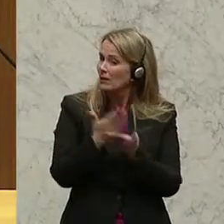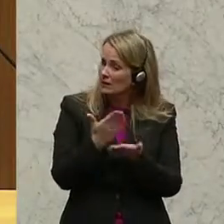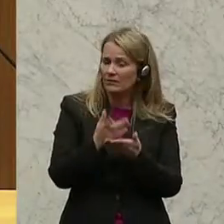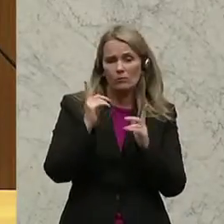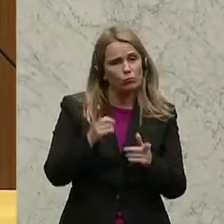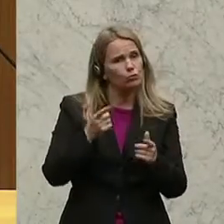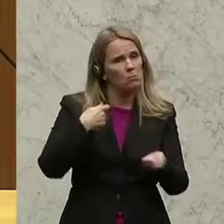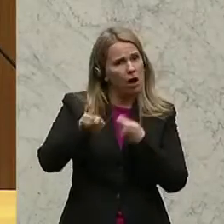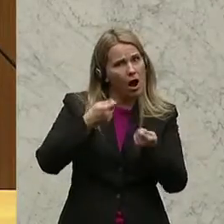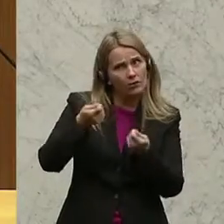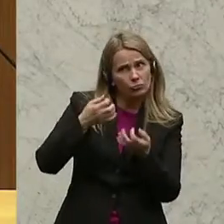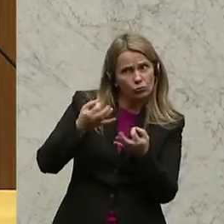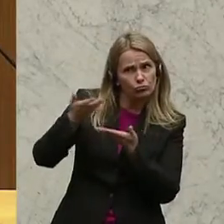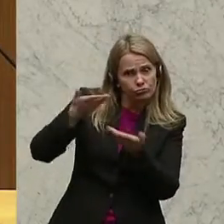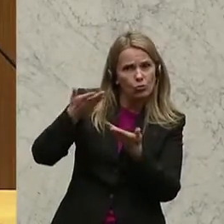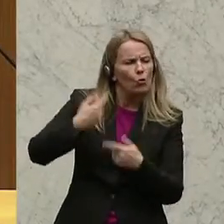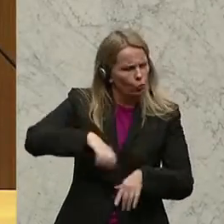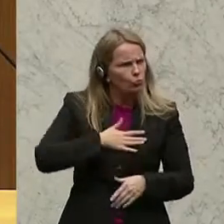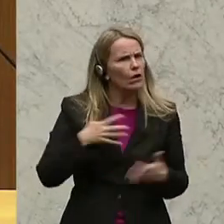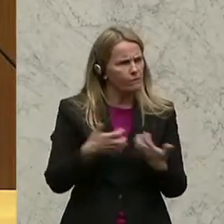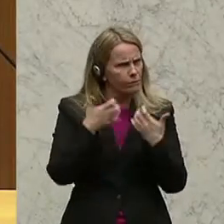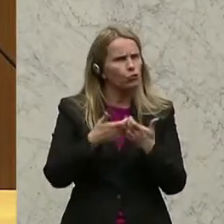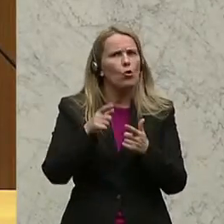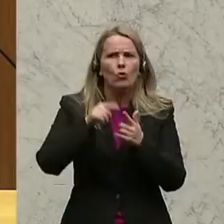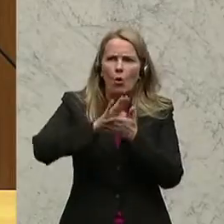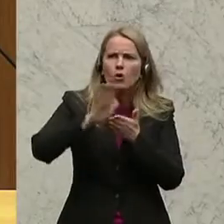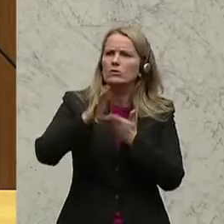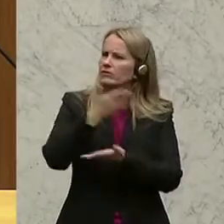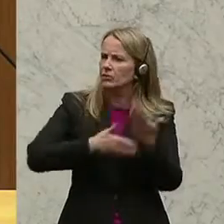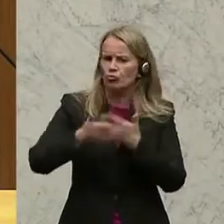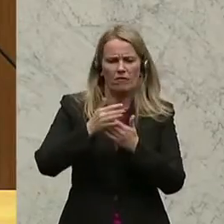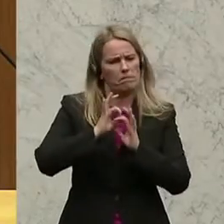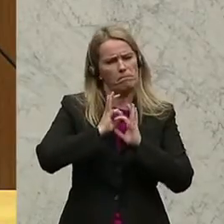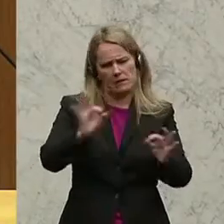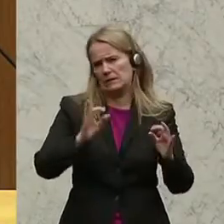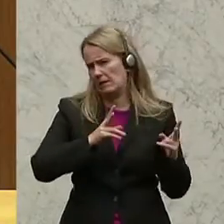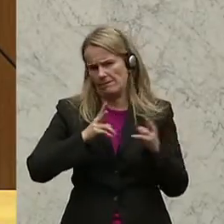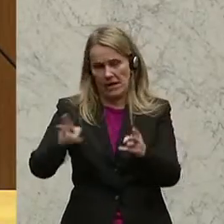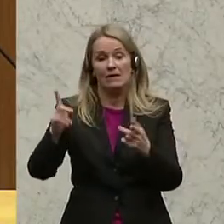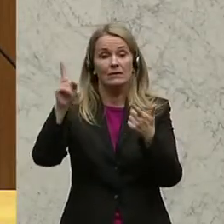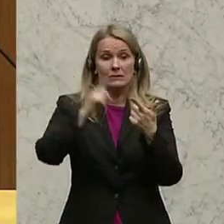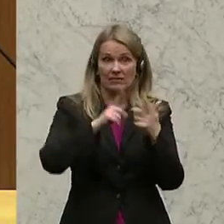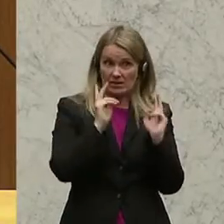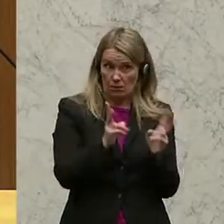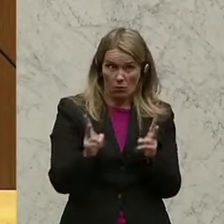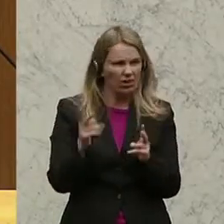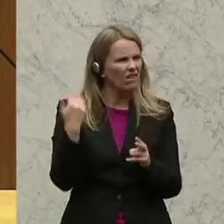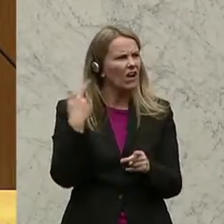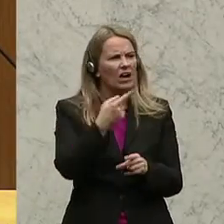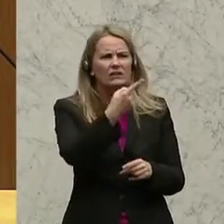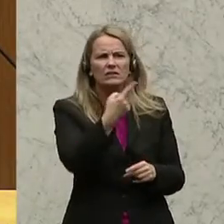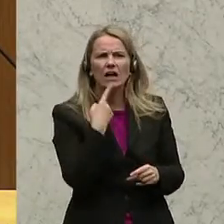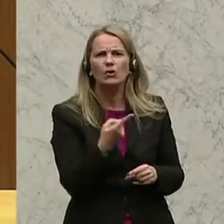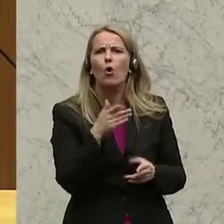bearbeiten. Und da sind wir ganz gut und unsere Forstwirtschaft und Holzwirtschaft ist bestens unterwegs. Zweite Möglichkeit, es ist gesagt worden, das